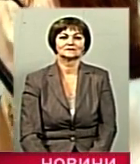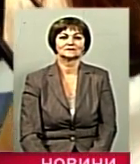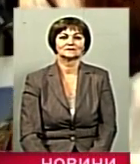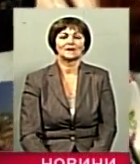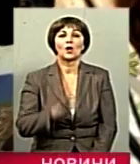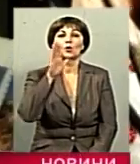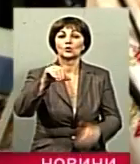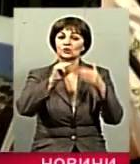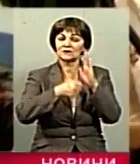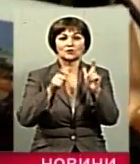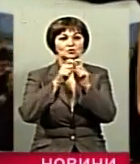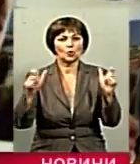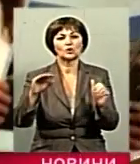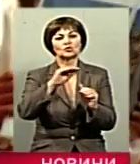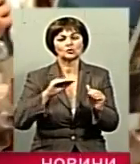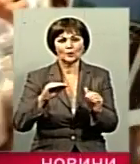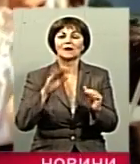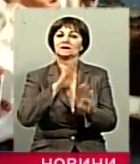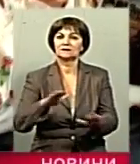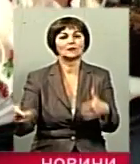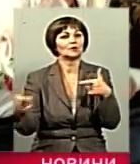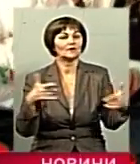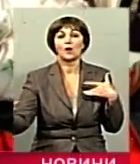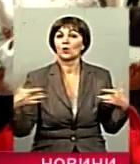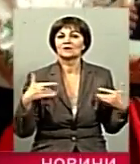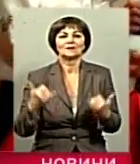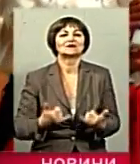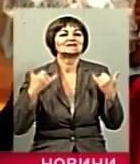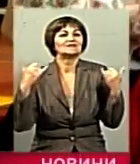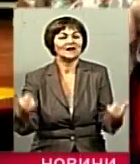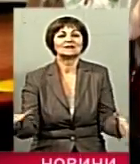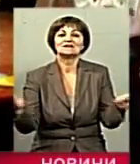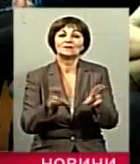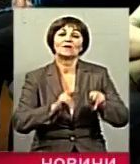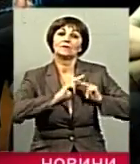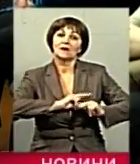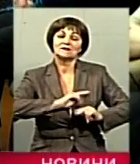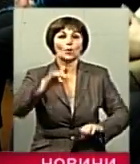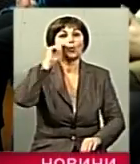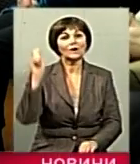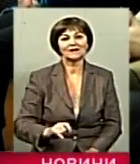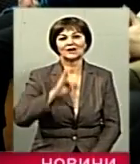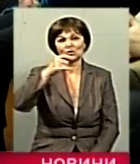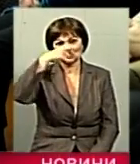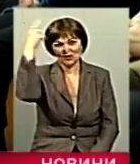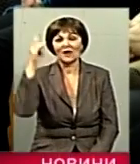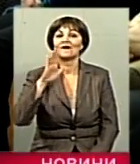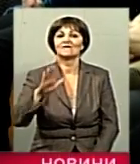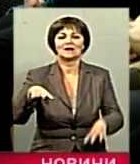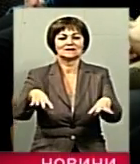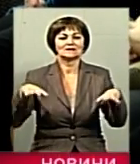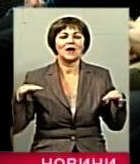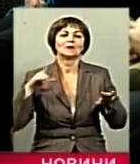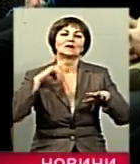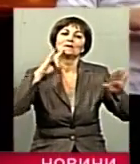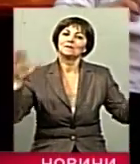У 16-й школі Житомира учні підготували концерт, присвячений освітній співпраці України та Чеської Республіки. В актовій залі лунали чеські